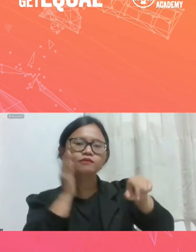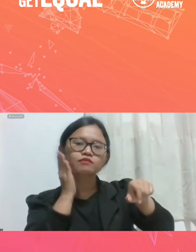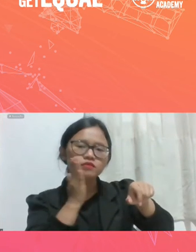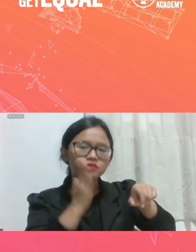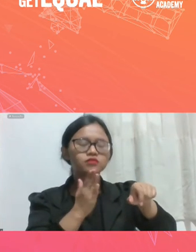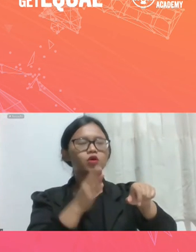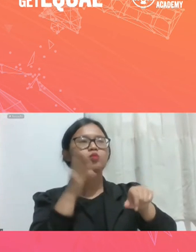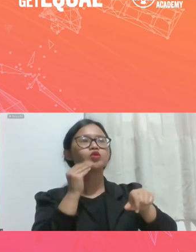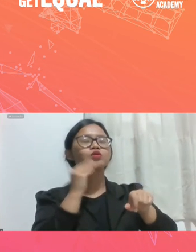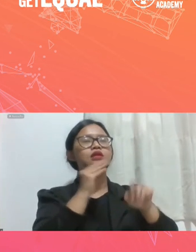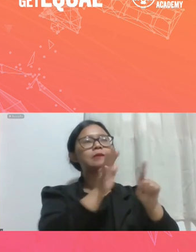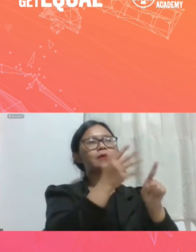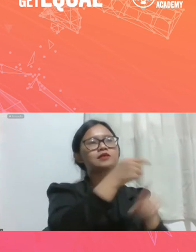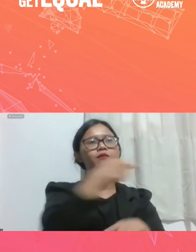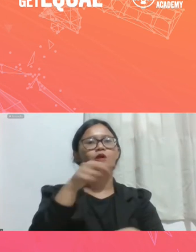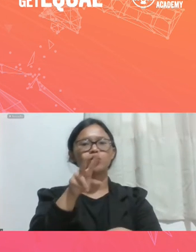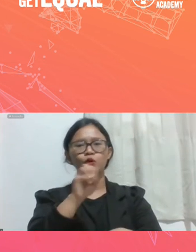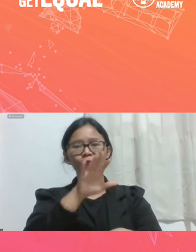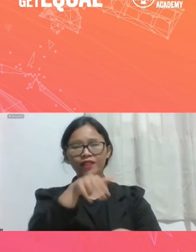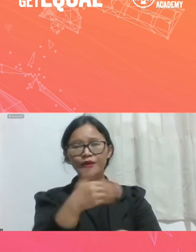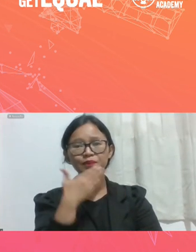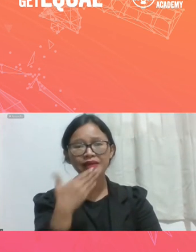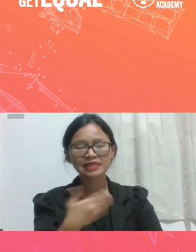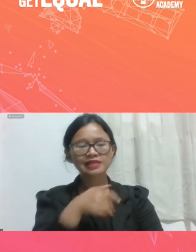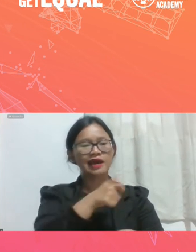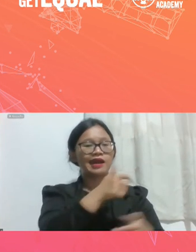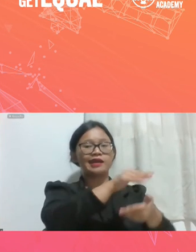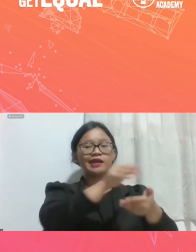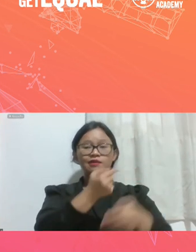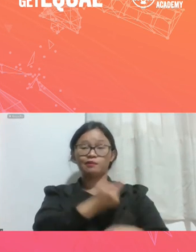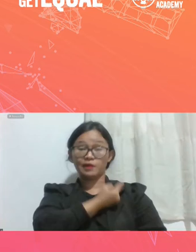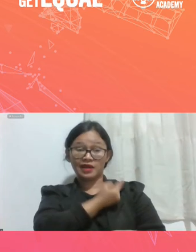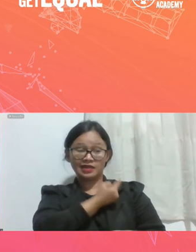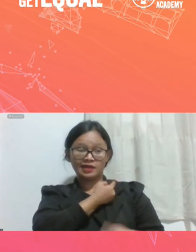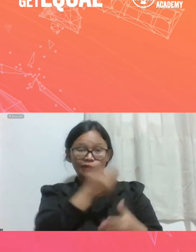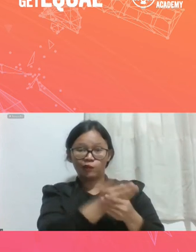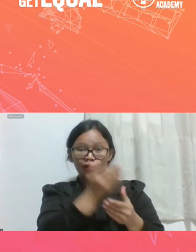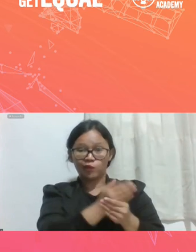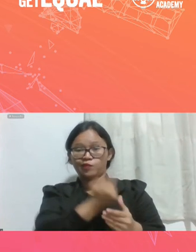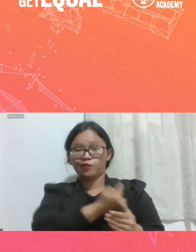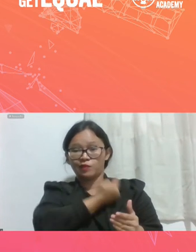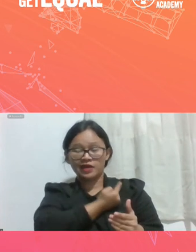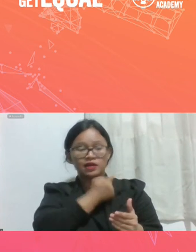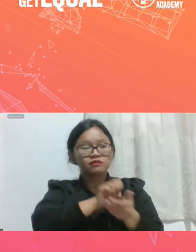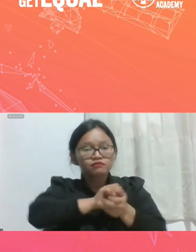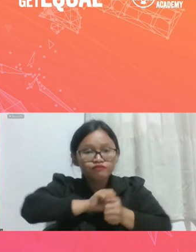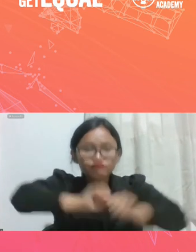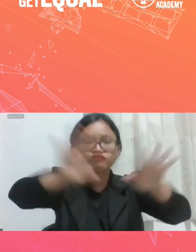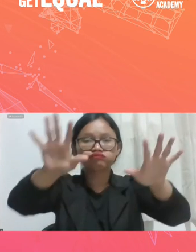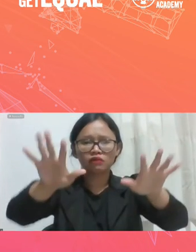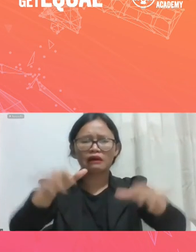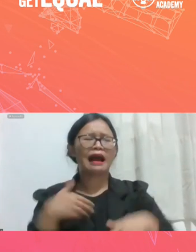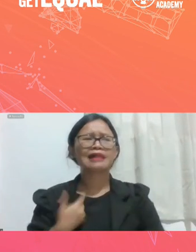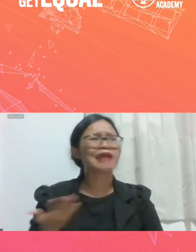sampai 20 tahun itu banyak men-share data pribadinya. Entah mungkin karena memang ingin eksis atau memang